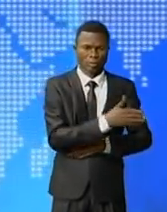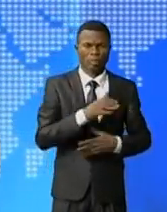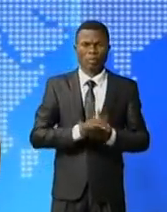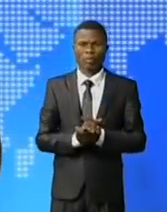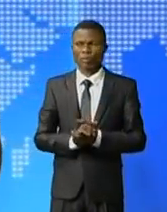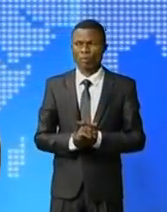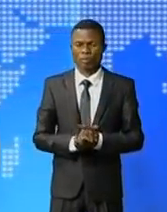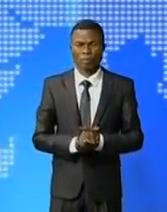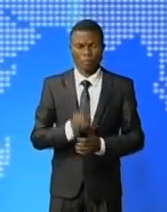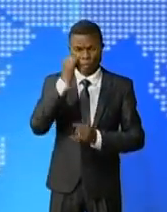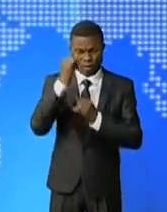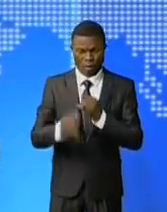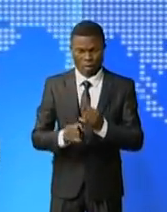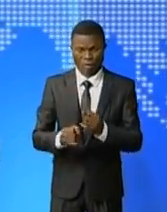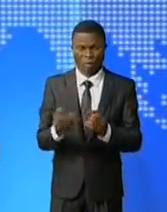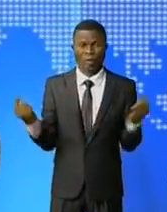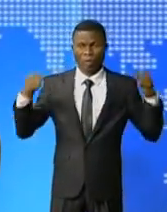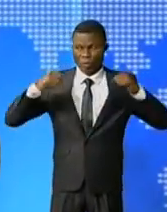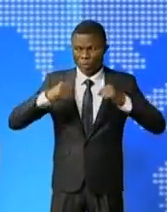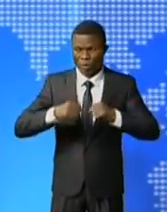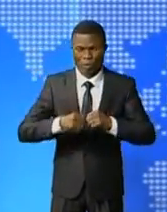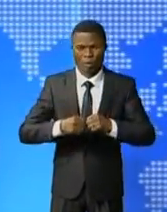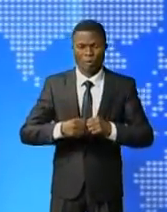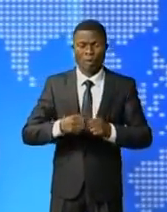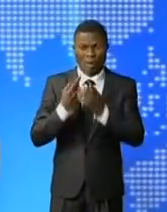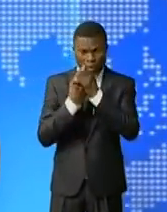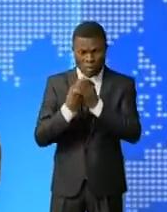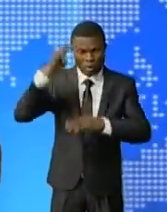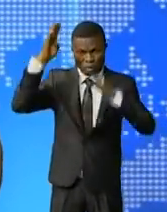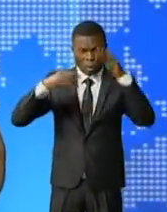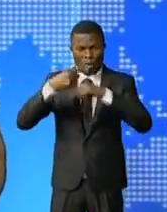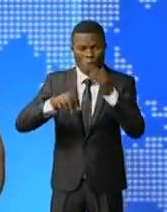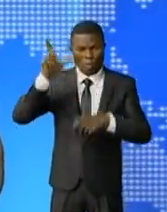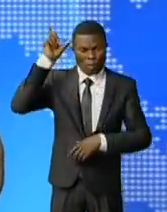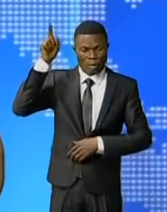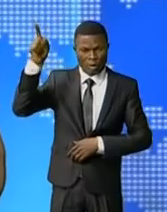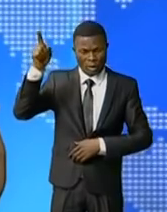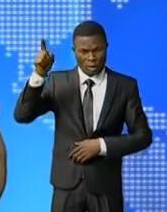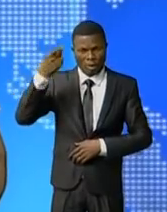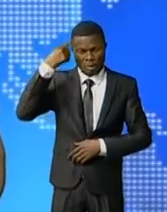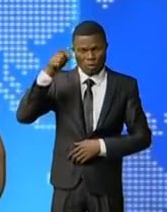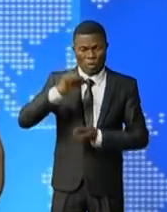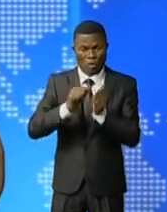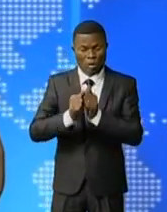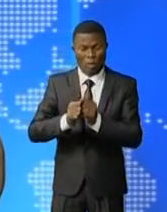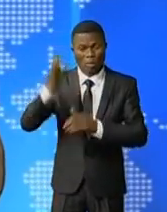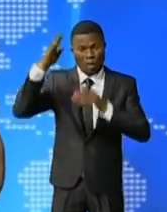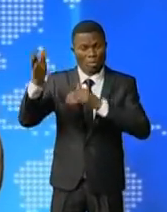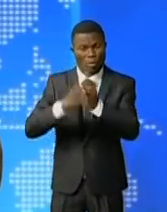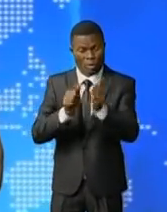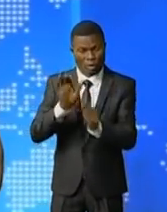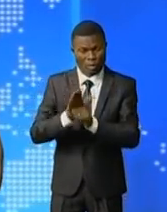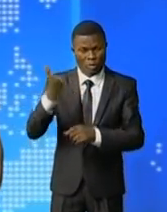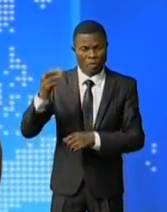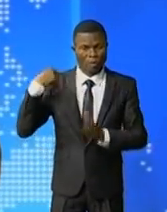C'est déjà la fin de la saison sèche. Dame la pluie s'annonce également à Lubumbashi. En prévision des éventuels dégâts qu'elle cause de temps en temps,